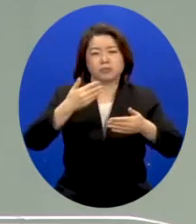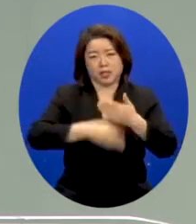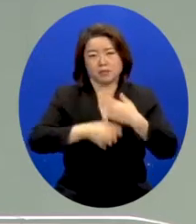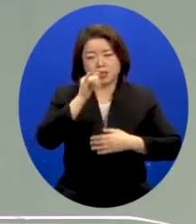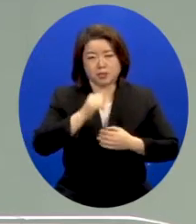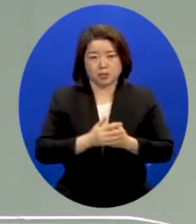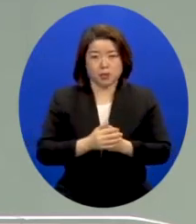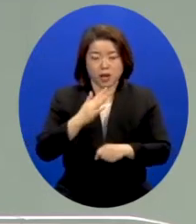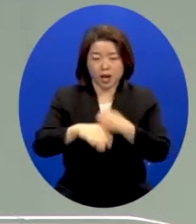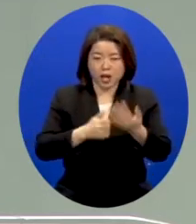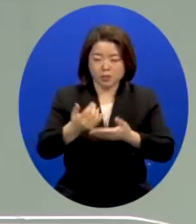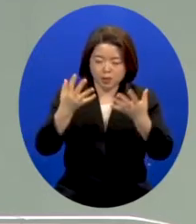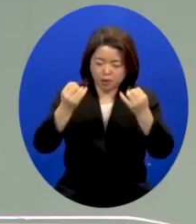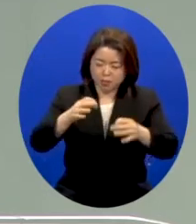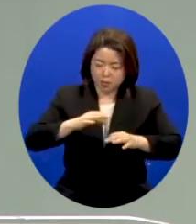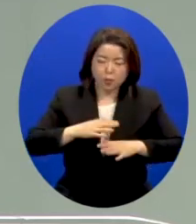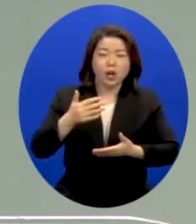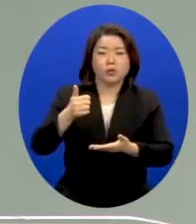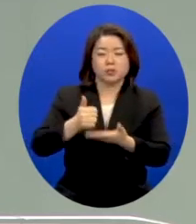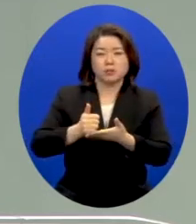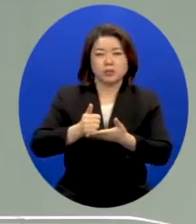얼마나 놀라우신 분인가